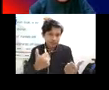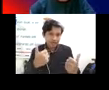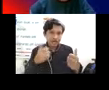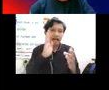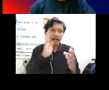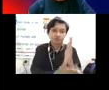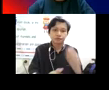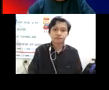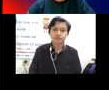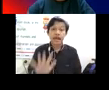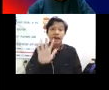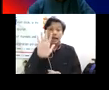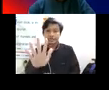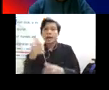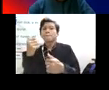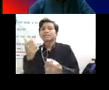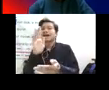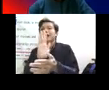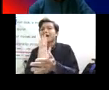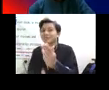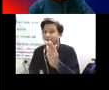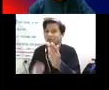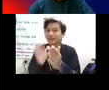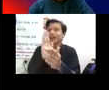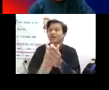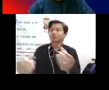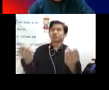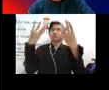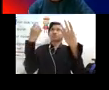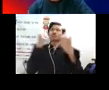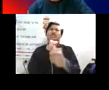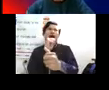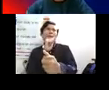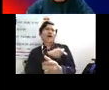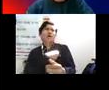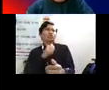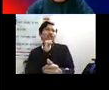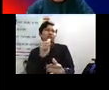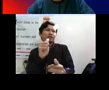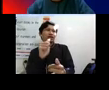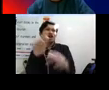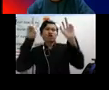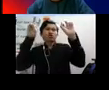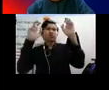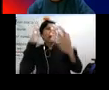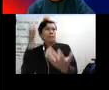Nanti secara otomatis akan muncul langsung di ke aplikasi mendeley nya